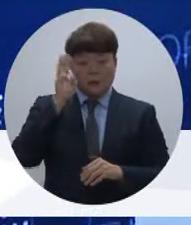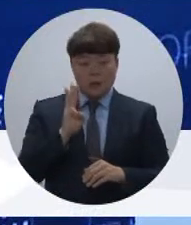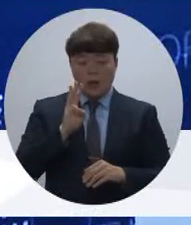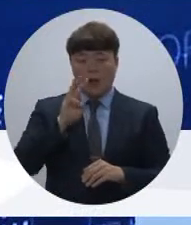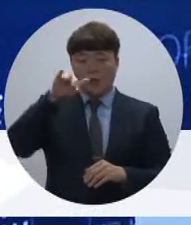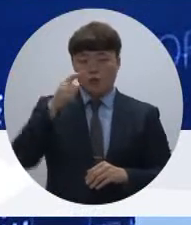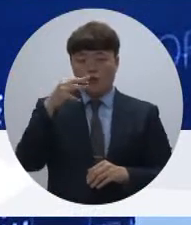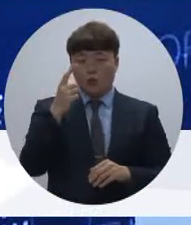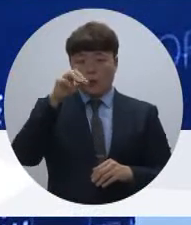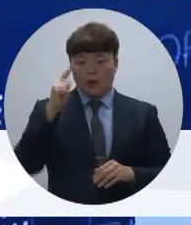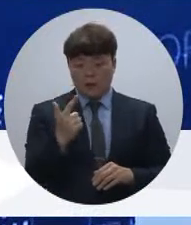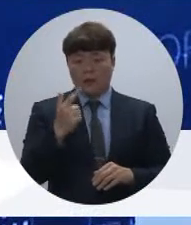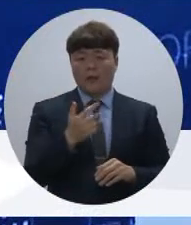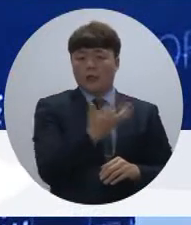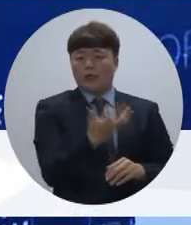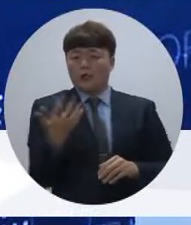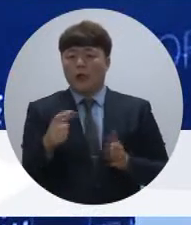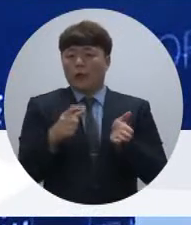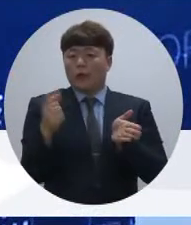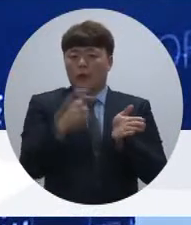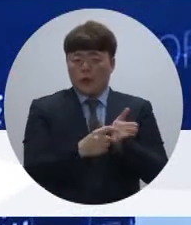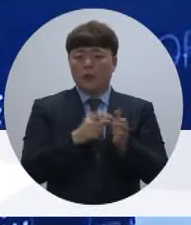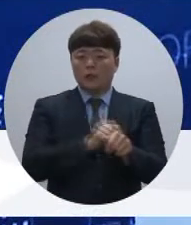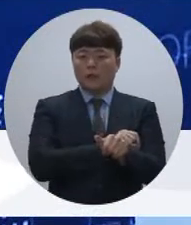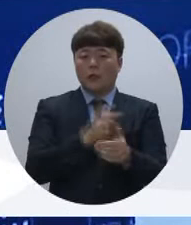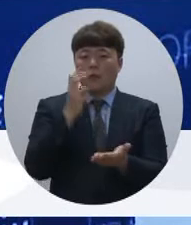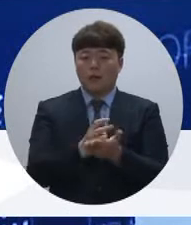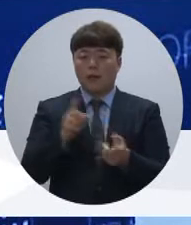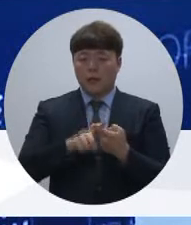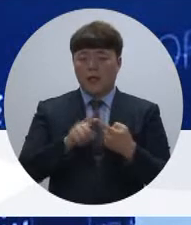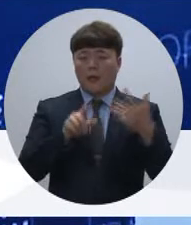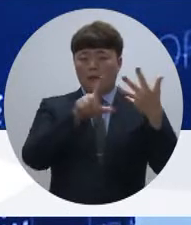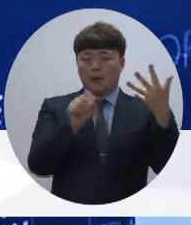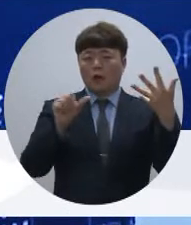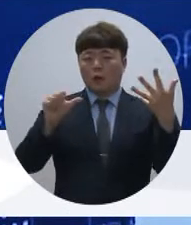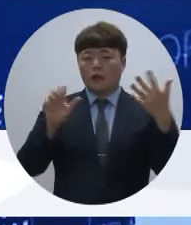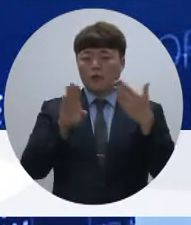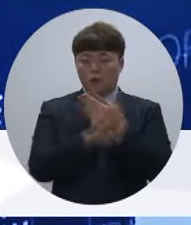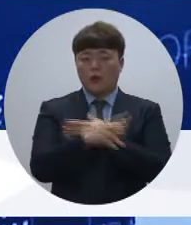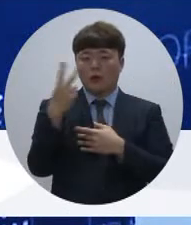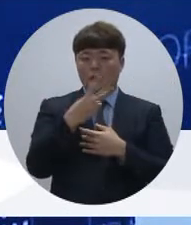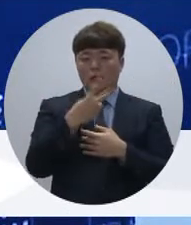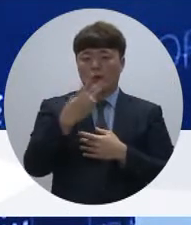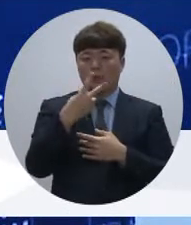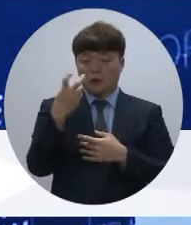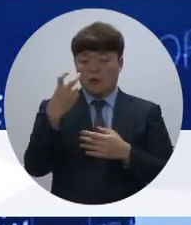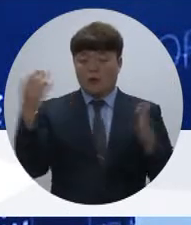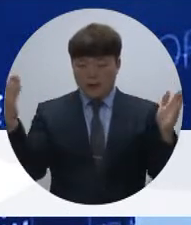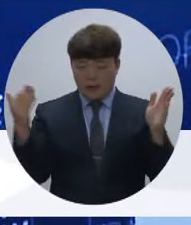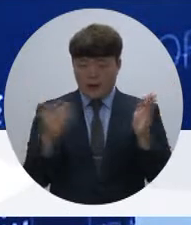합천군은 부동산 소유권 이전 등기 등에 관한 특별조치법을 오는 8월 5일부터 2022년 8월